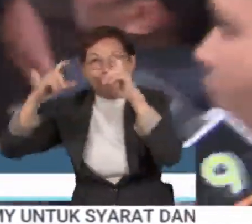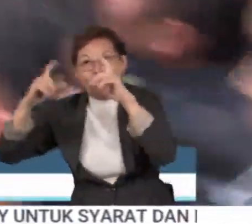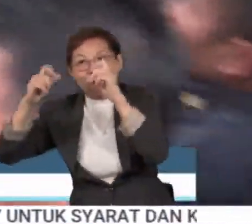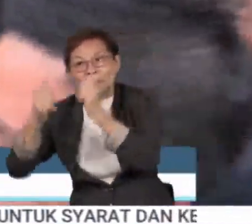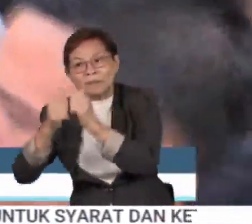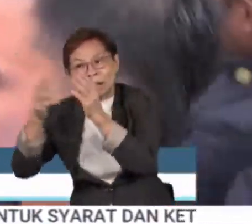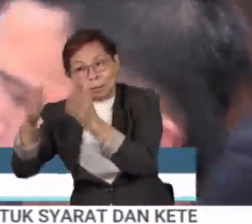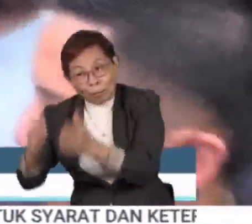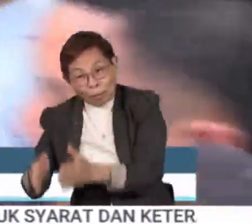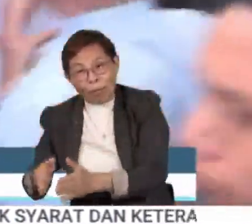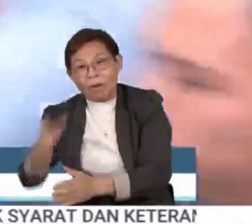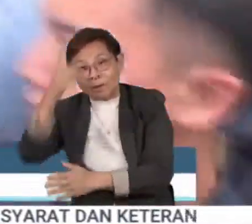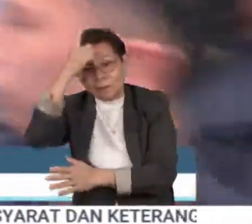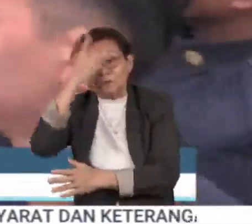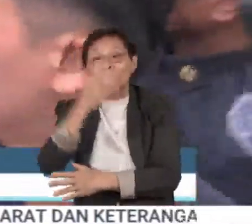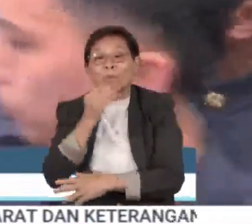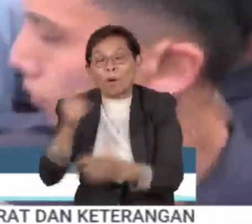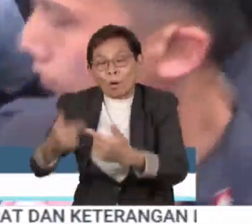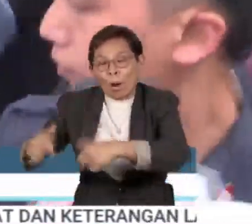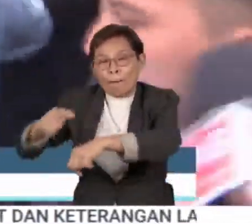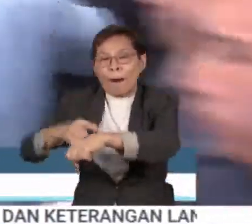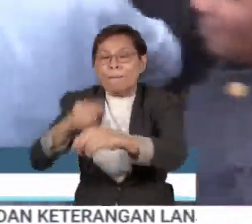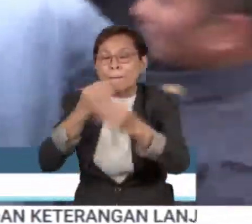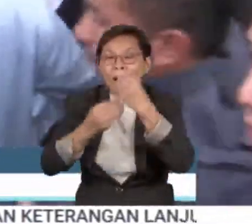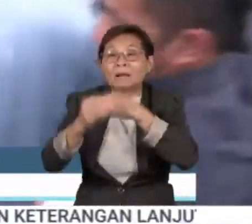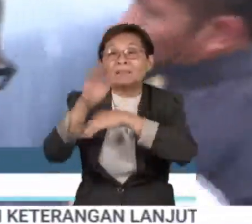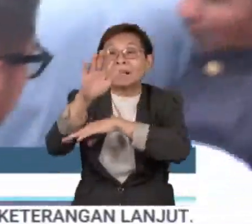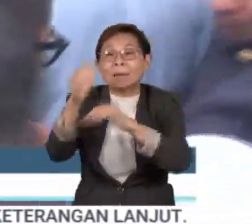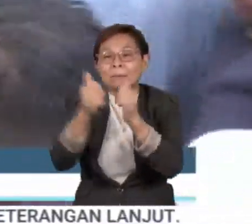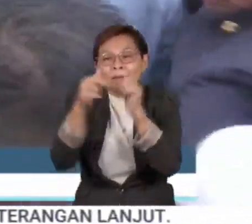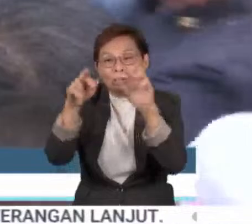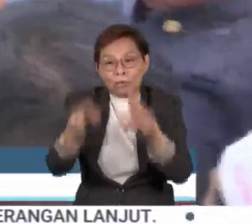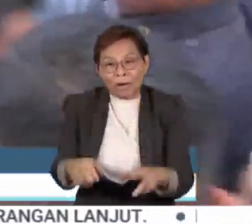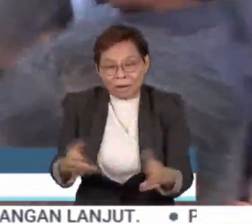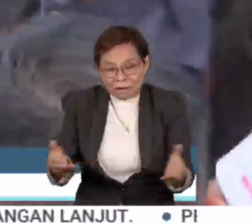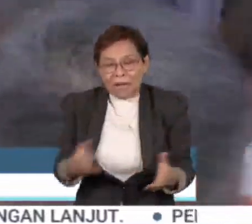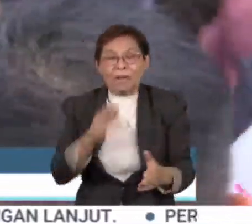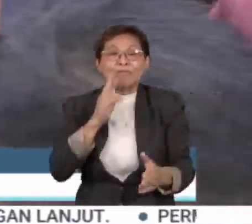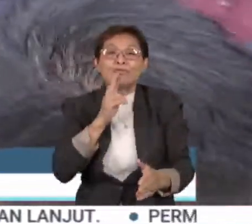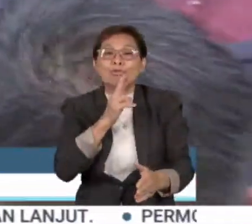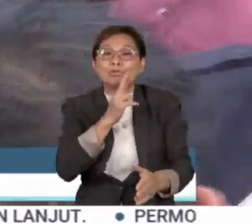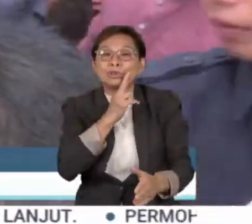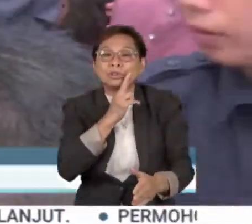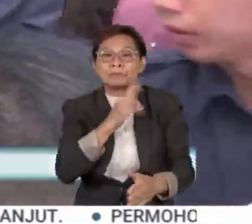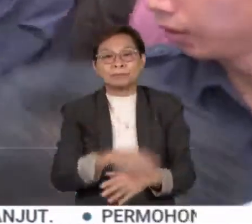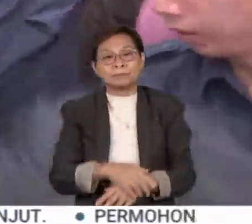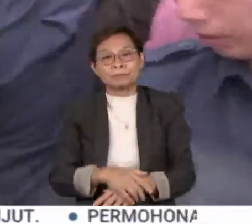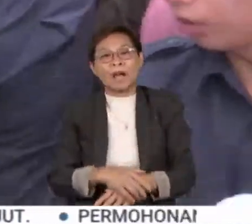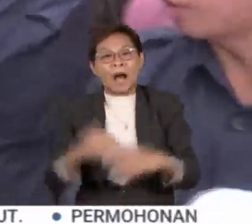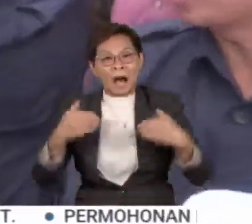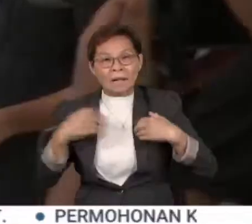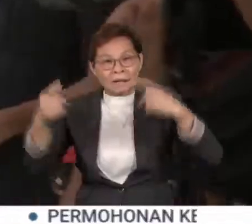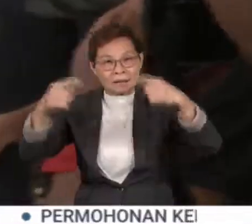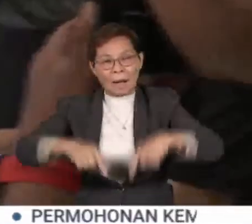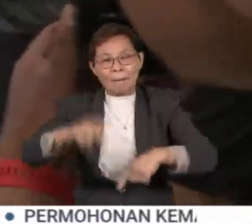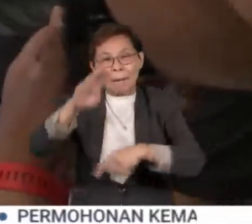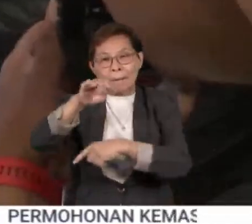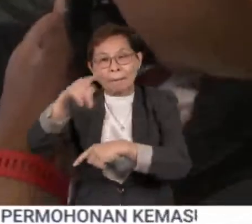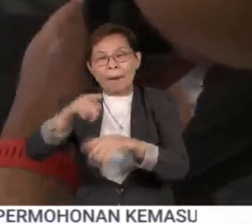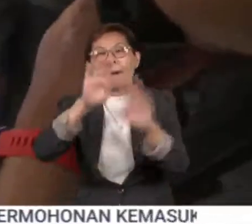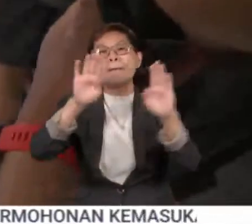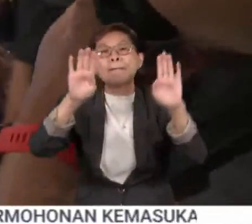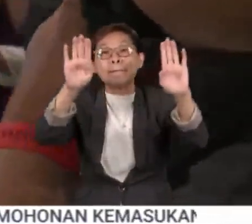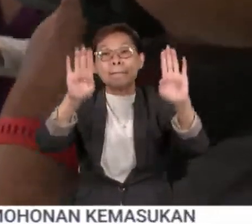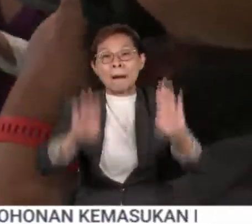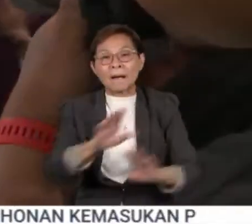jemaah. Terdahulu, Datuk Seri Anwar meluangkan masa makan tengah hari bersama rakyat setempat di Restoran Rosari. Turut hadir Ahli Parlimen Bangi